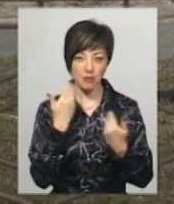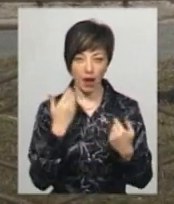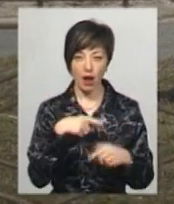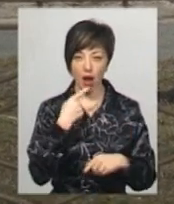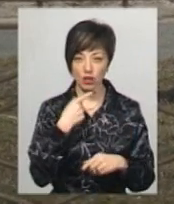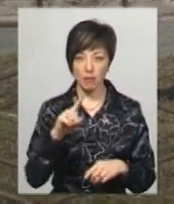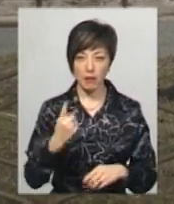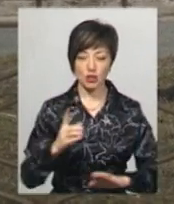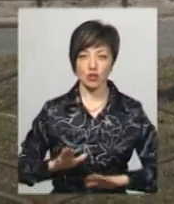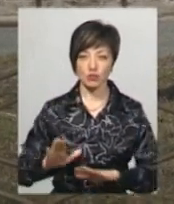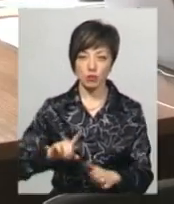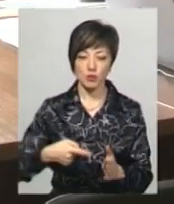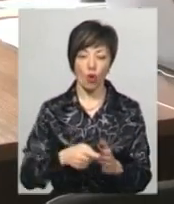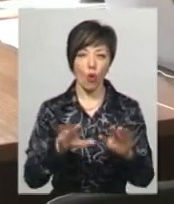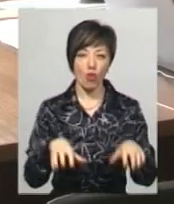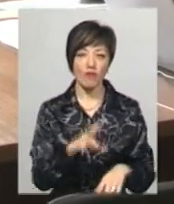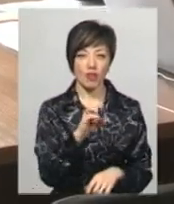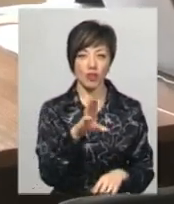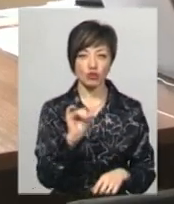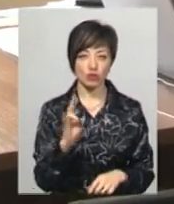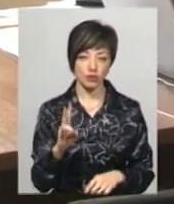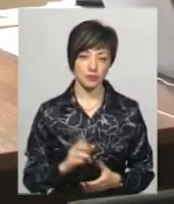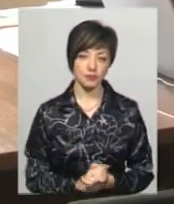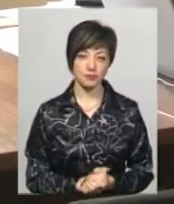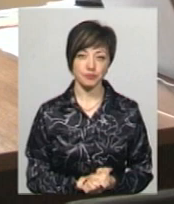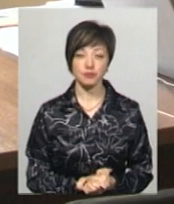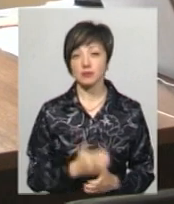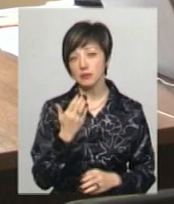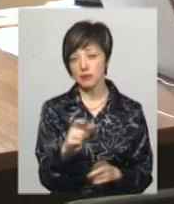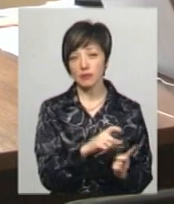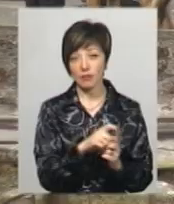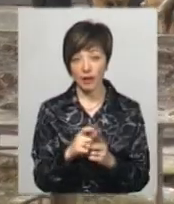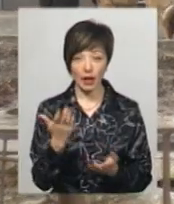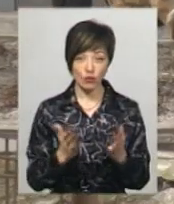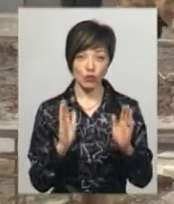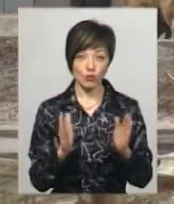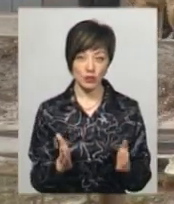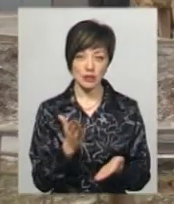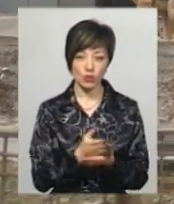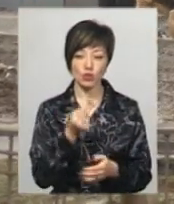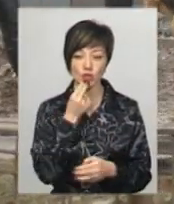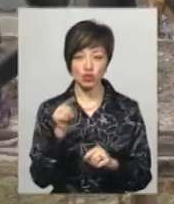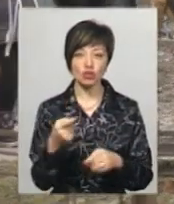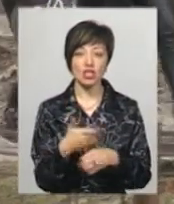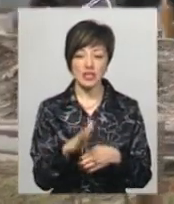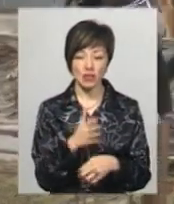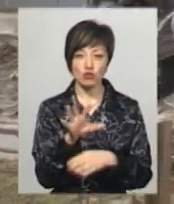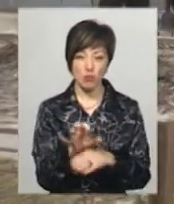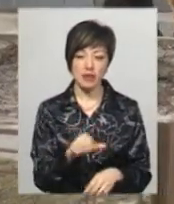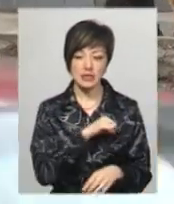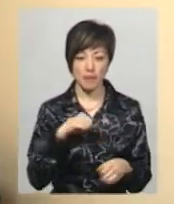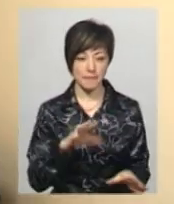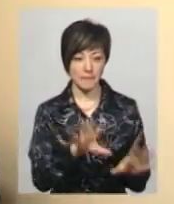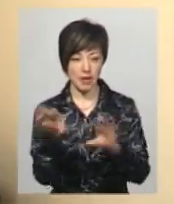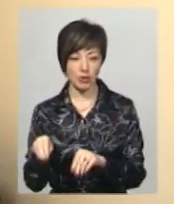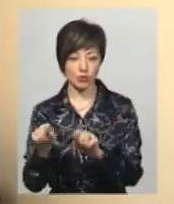це каже перший заступник Нетішинського міського голови Іван Романюк. За його словами, якщо там буде знаходитися їжа, то частина собак самі туди